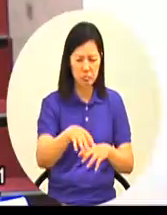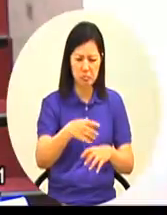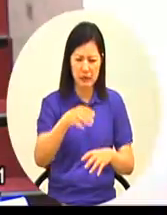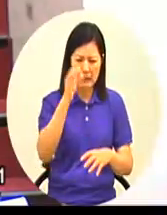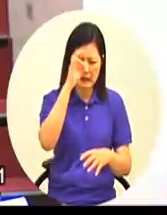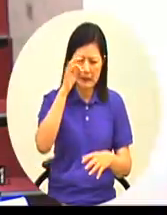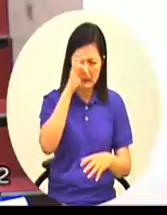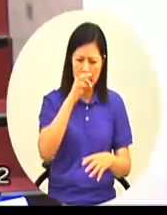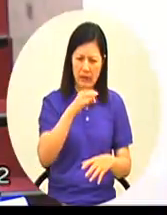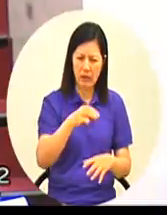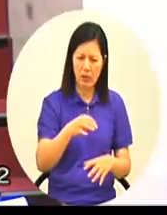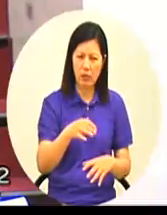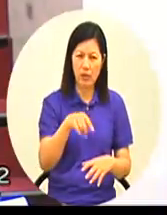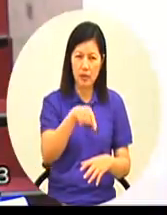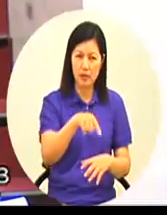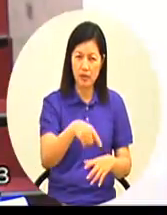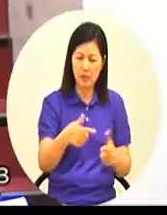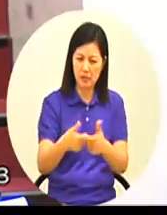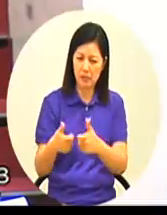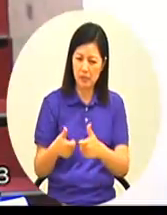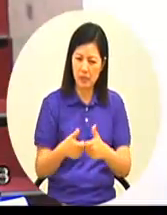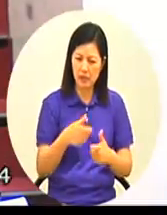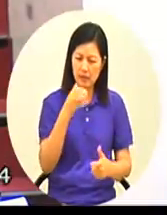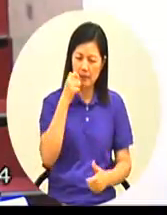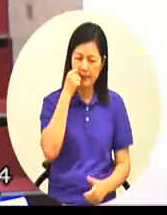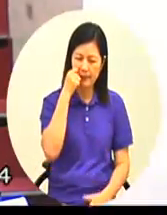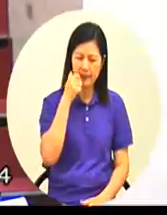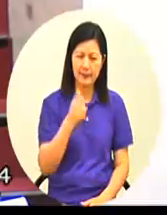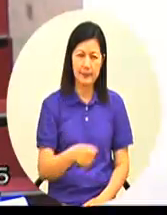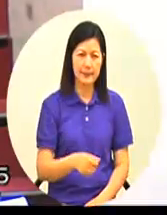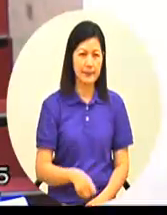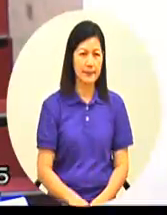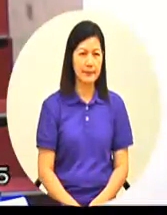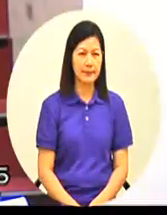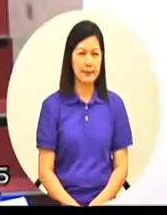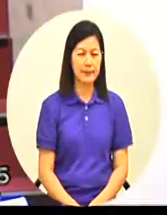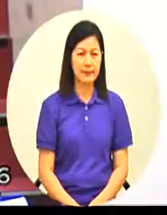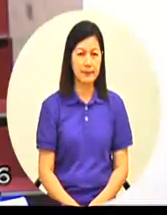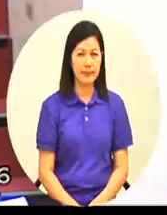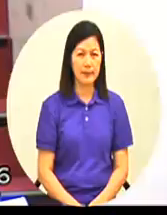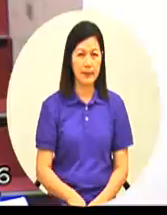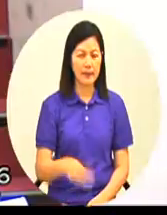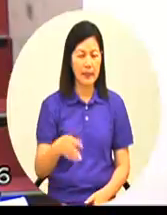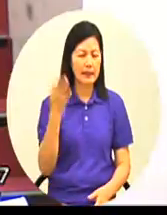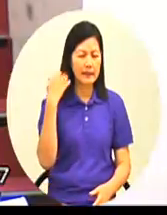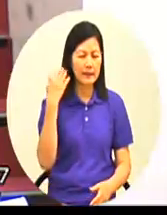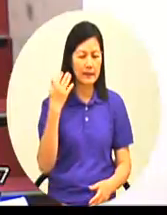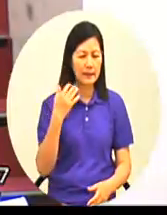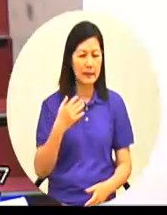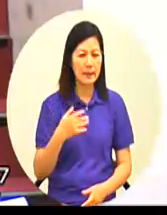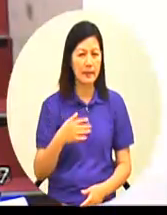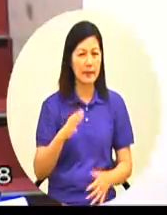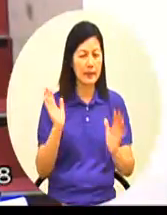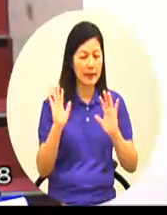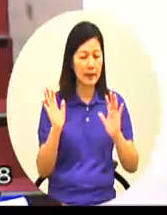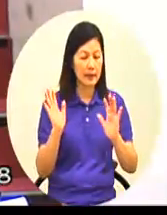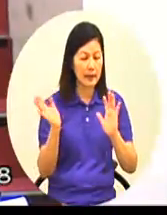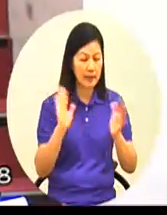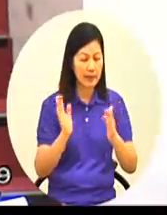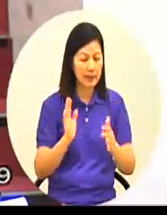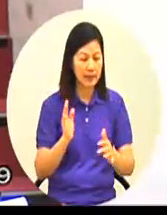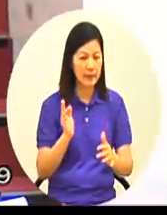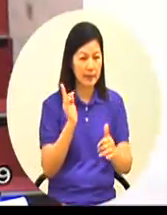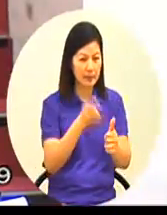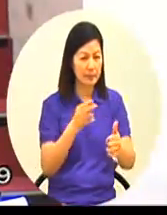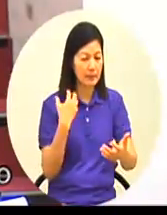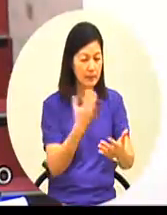一些地方可以做新的这个， 已经很难找得到， 真的是非常难找到吼。包括我们当时在找托婴中心，其实真的也是找不到